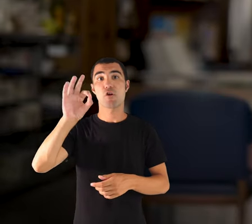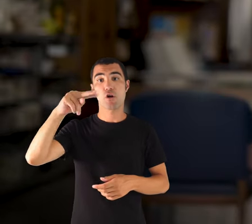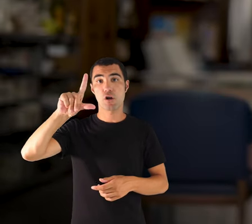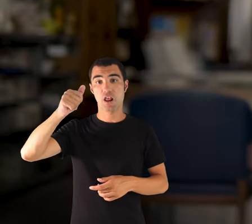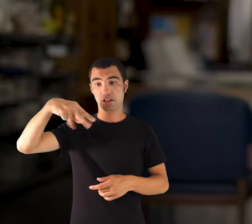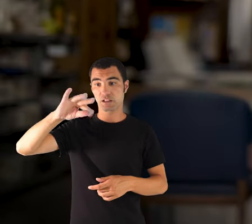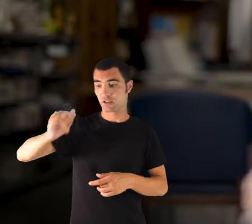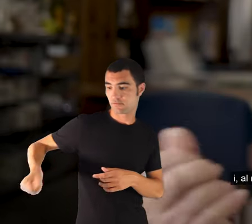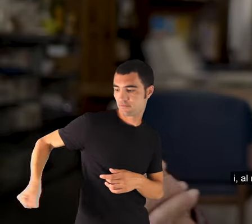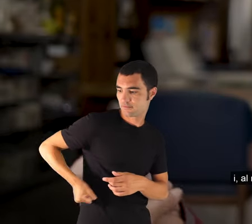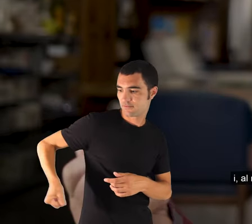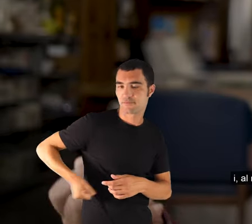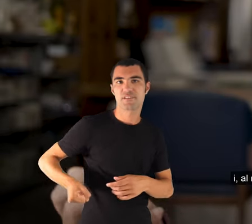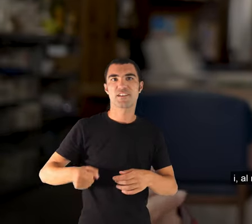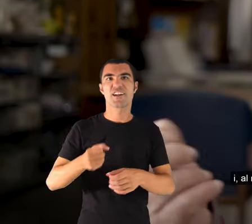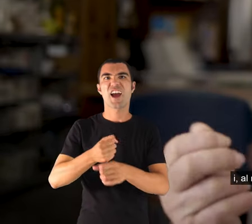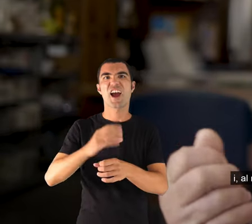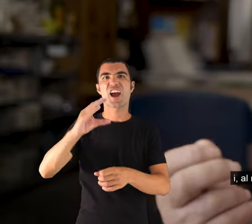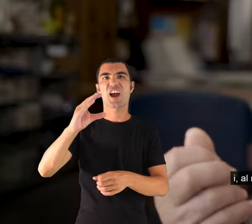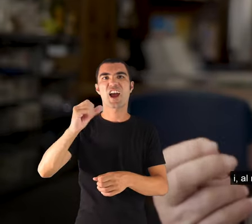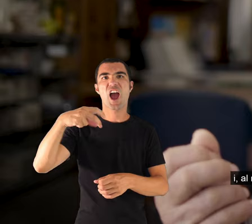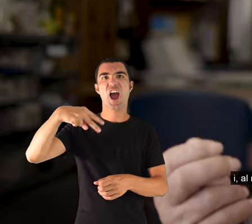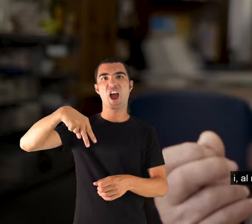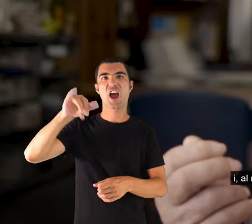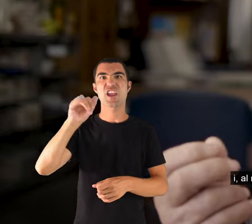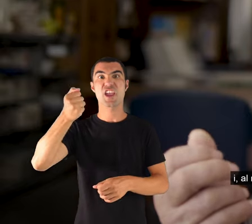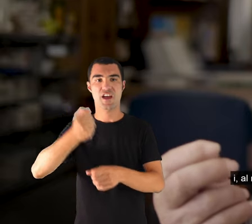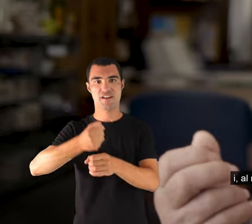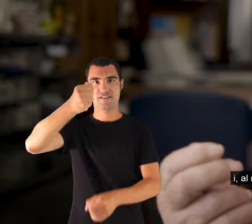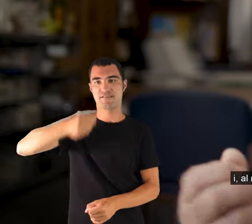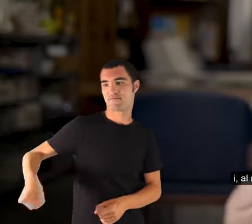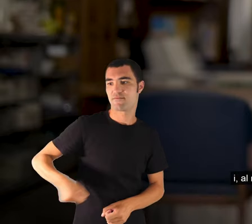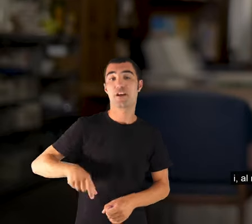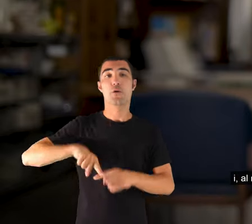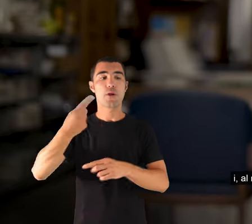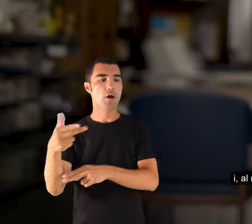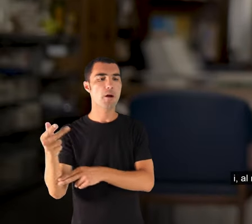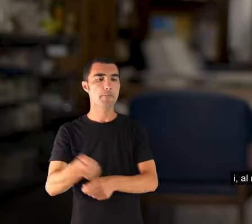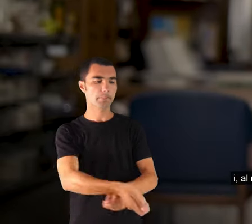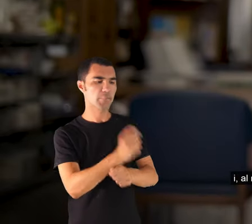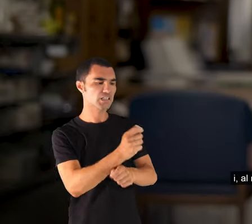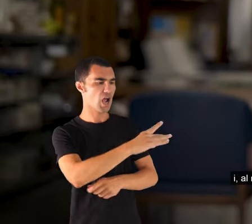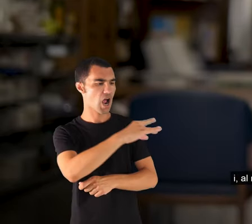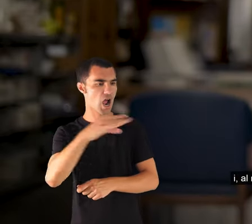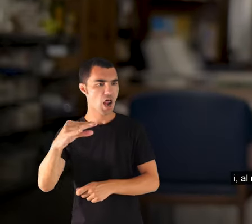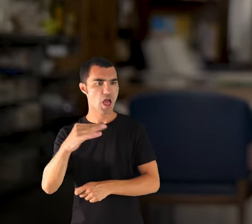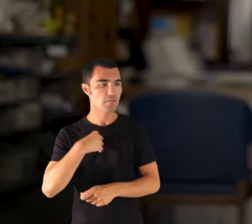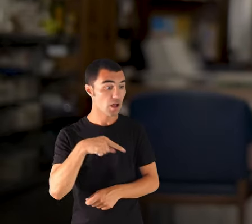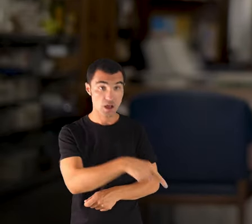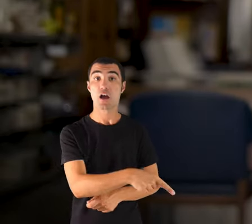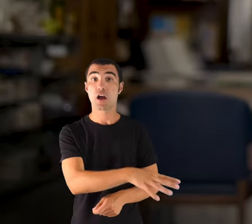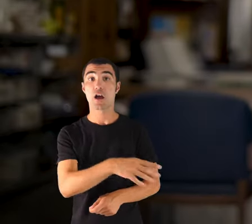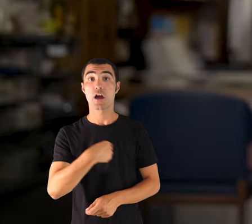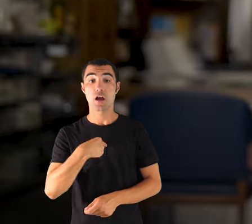canyol, i quan de matí, quan veníem de pescar calamars d'aigua, pues, les teníem, el